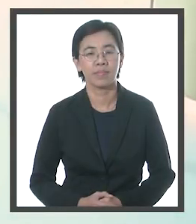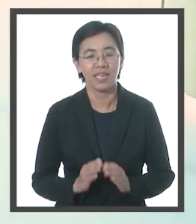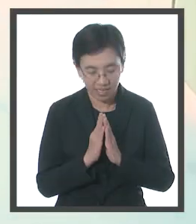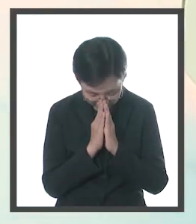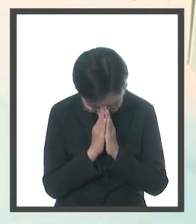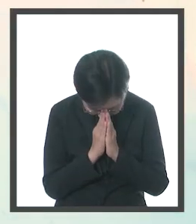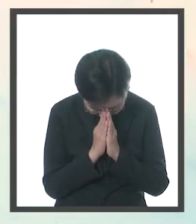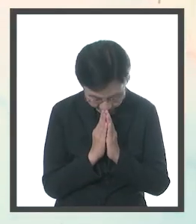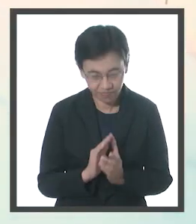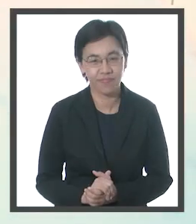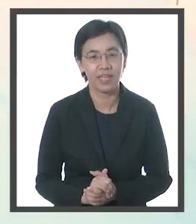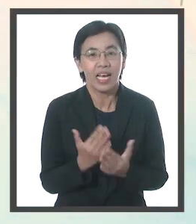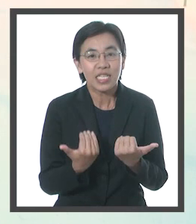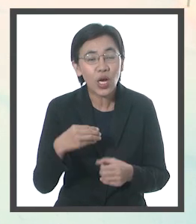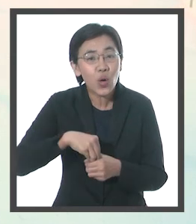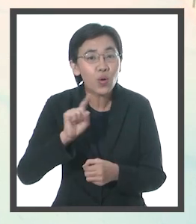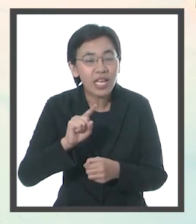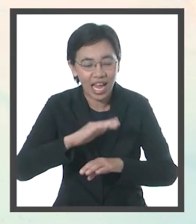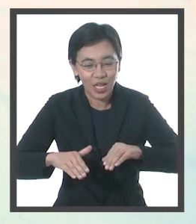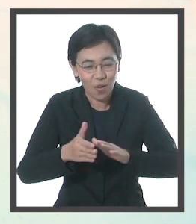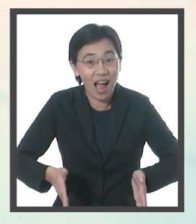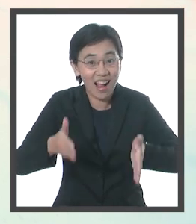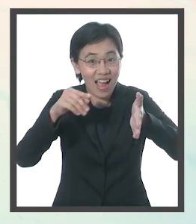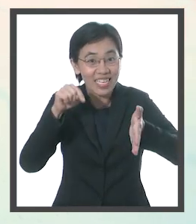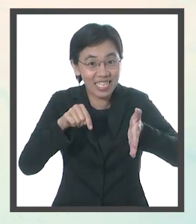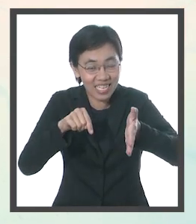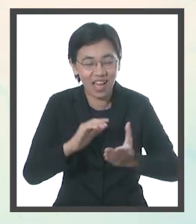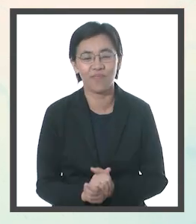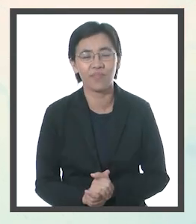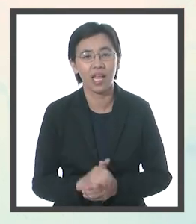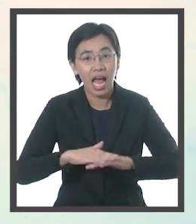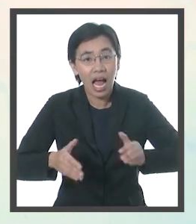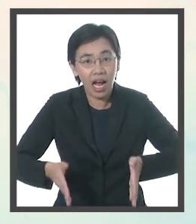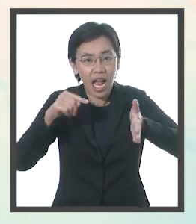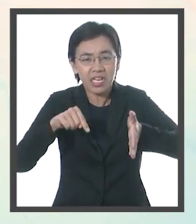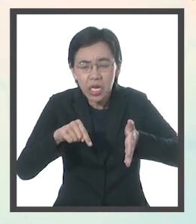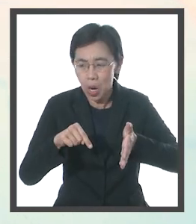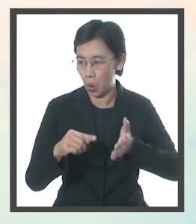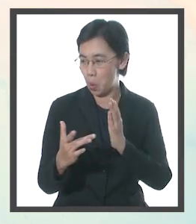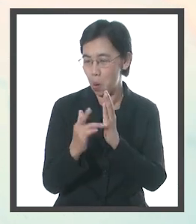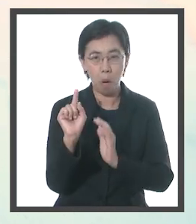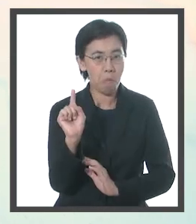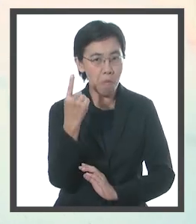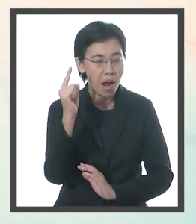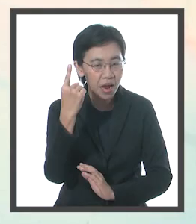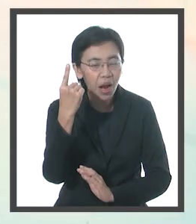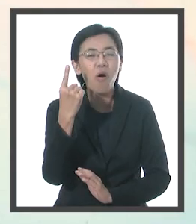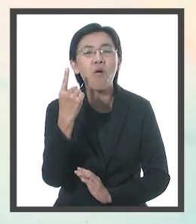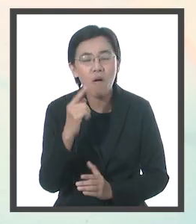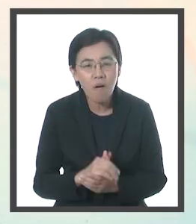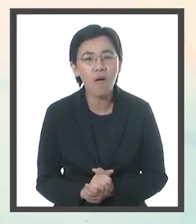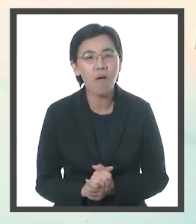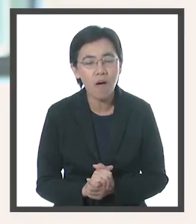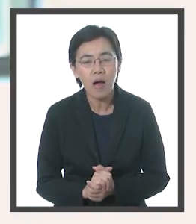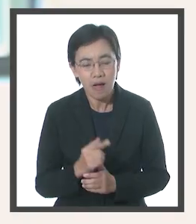สวัสดีค่ะตอนนี้อุ๋ยอยู่ที่อาคารแห่งนี้นะคะซึ่งที่นี่เนี่ยก็เป็นอาคารที่มีความทันสมัยค่ะแต่ก็รวบรวมเอานวั